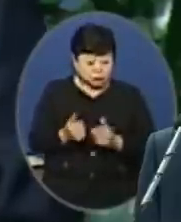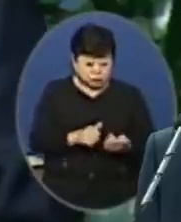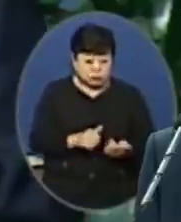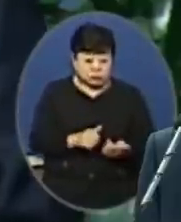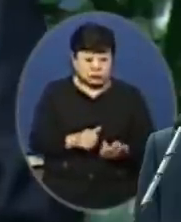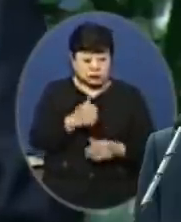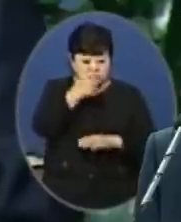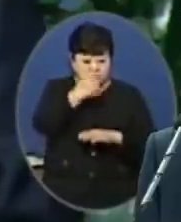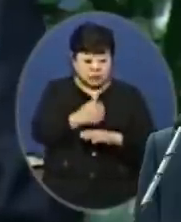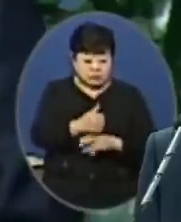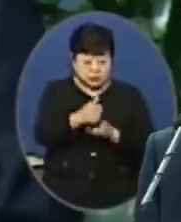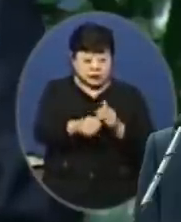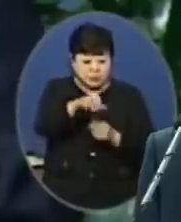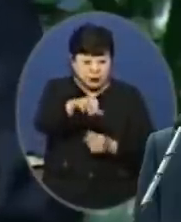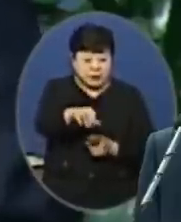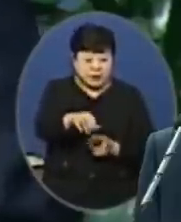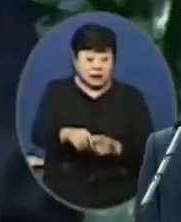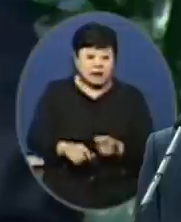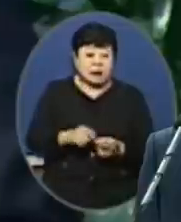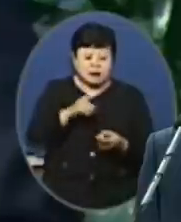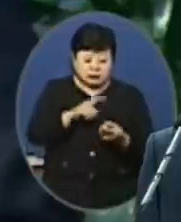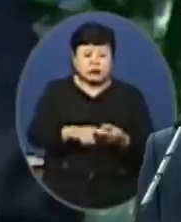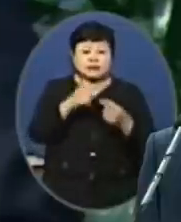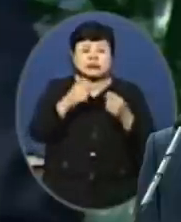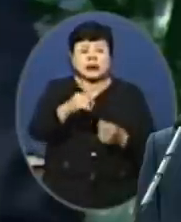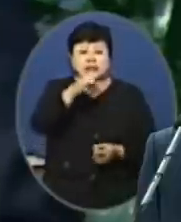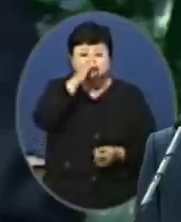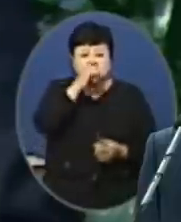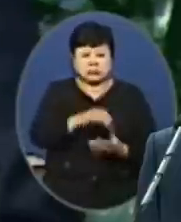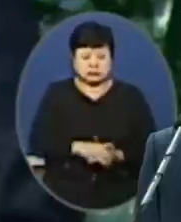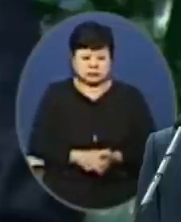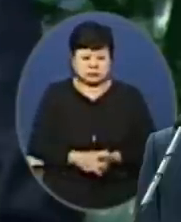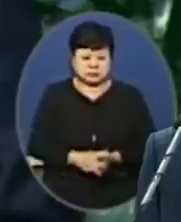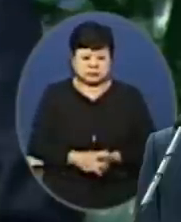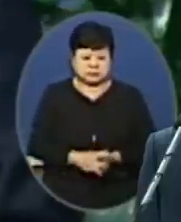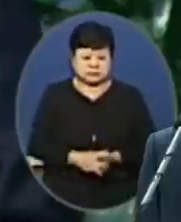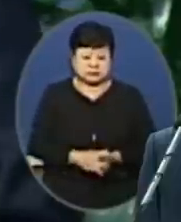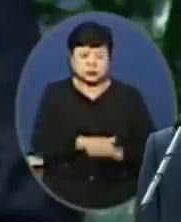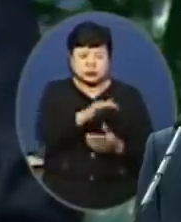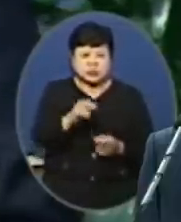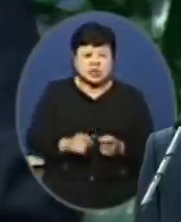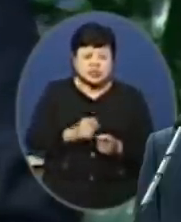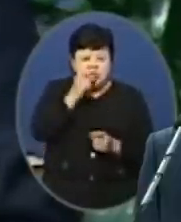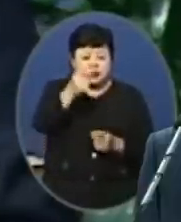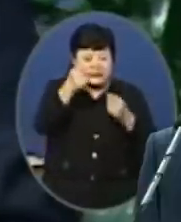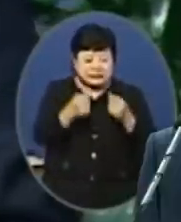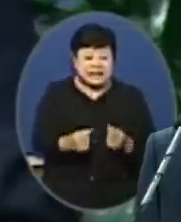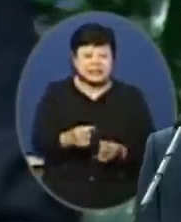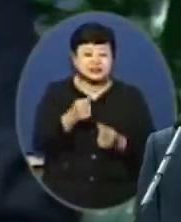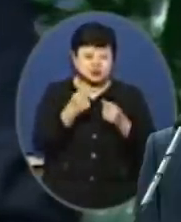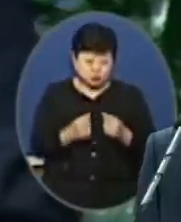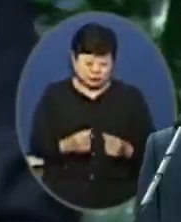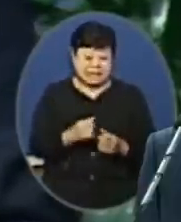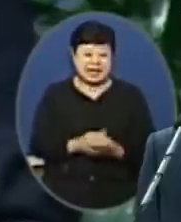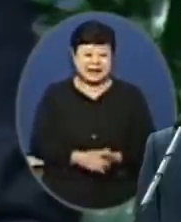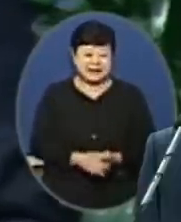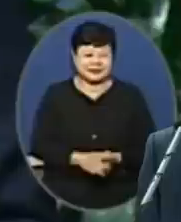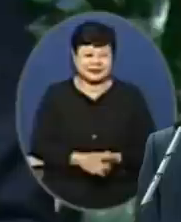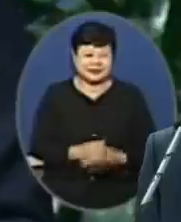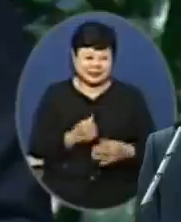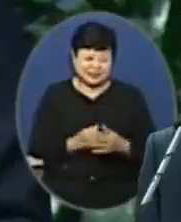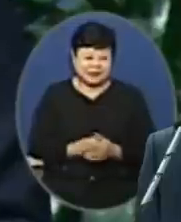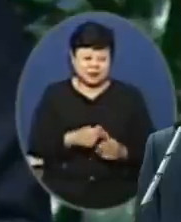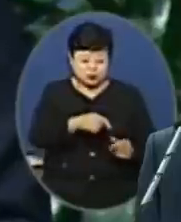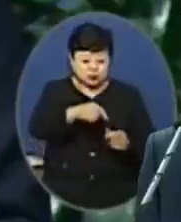돼도 하나님 앞에는 여러분이 그대로 살아계신 것입니다. 우리는 영혼이 사는 존재인 것입니다. 그렇기